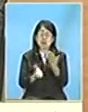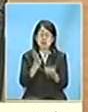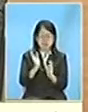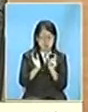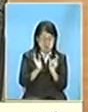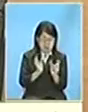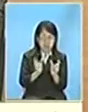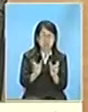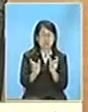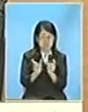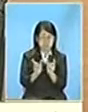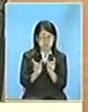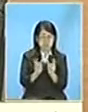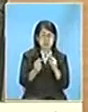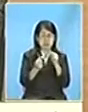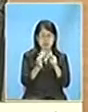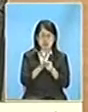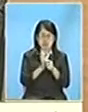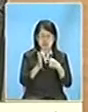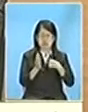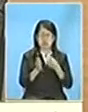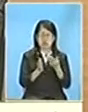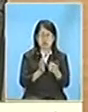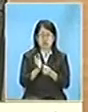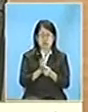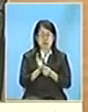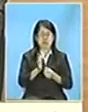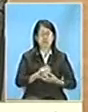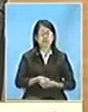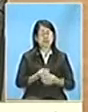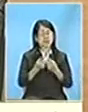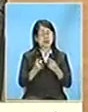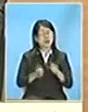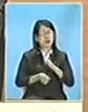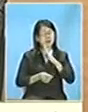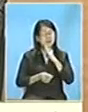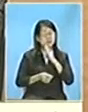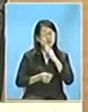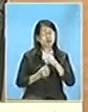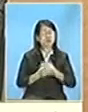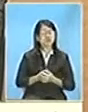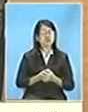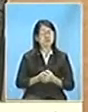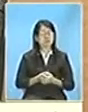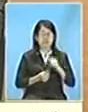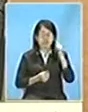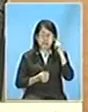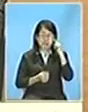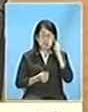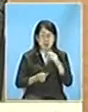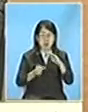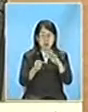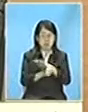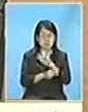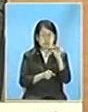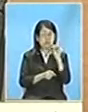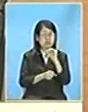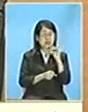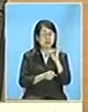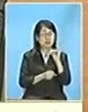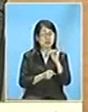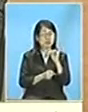นั่นคือเหตุผลที่ได้ขอแปรยติไว้แต่ถ้าหากว่าเกรงว่าจะไม่ครอบคลุม